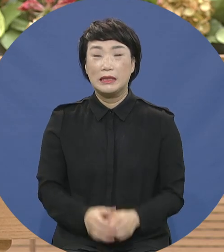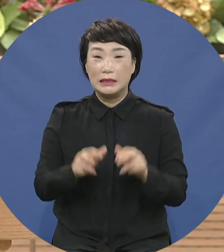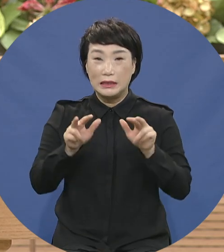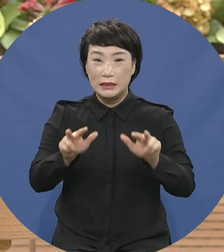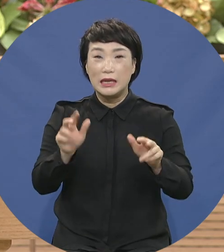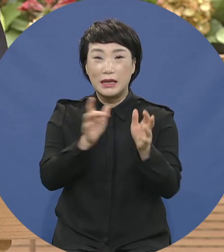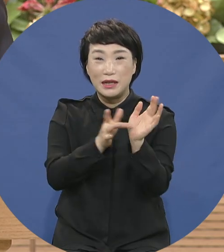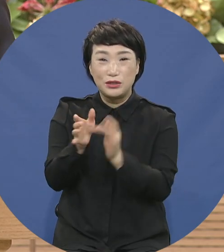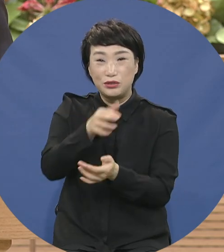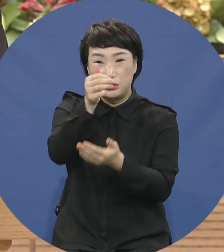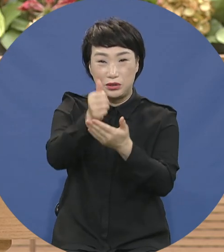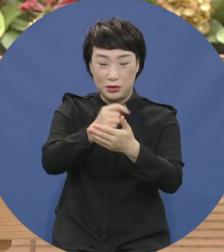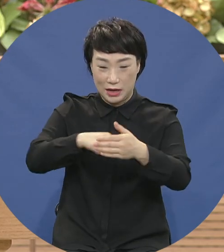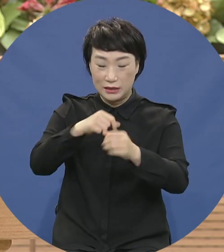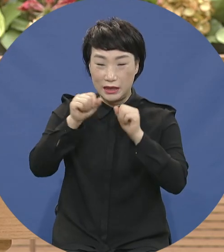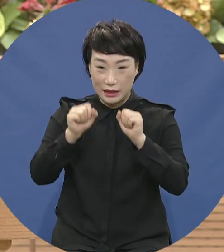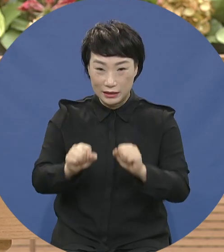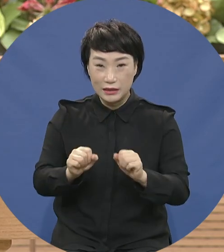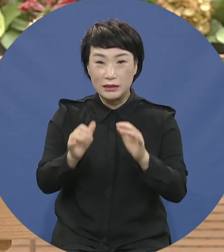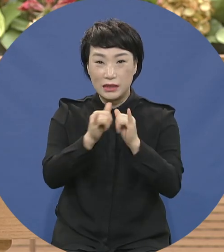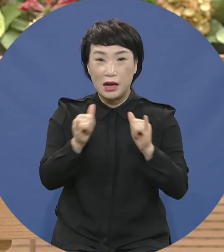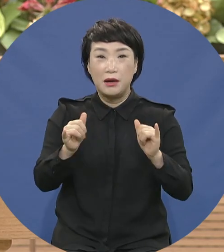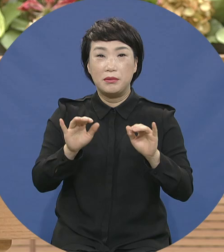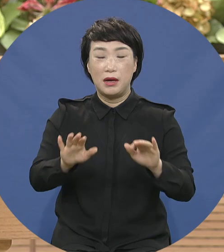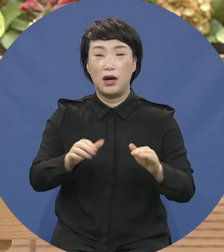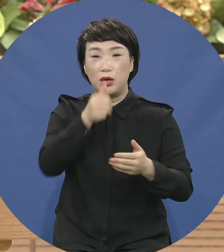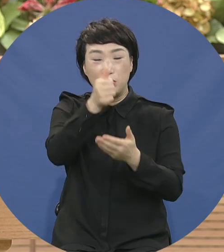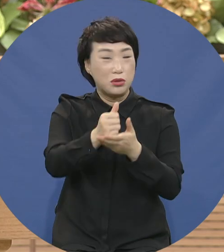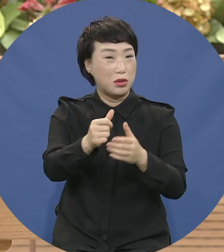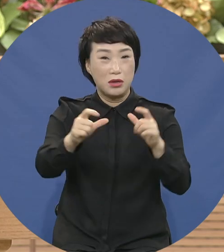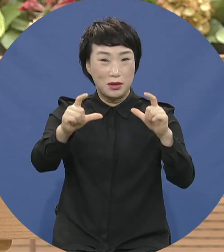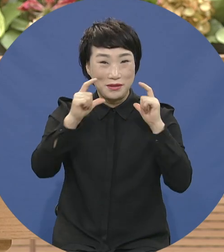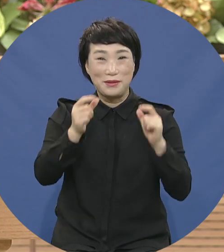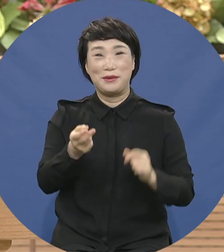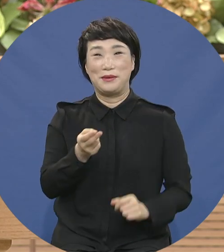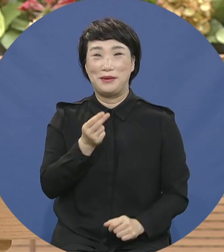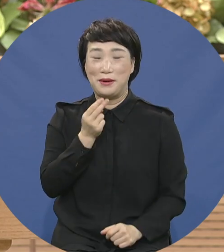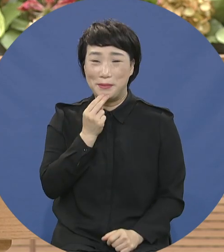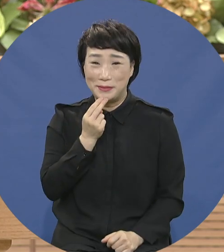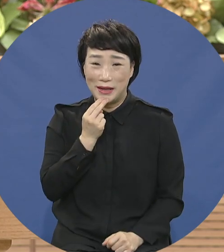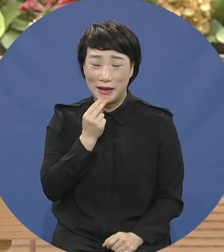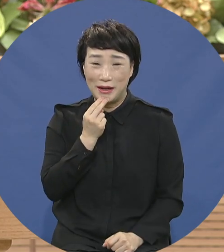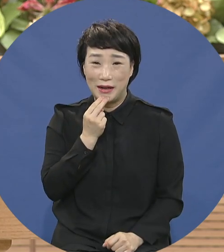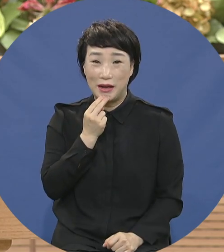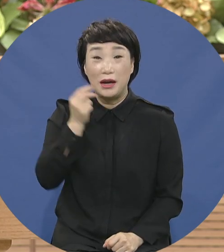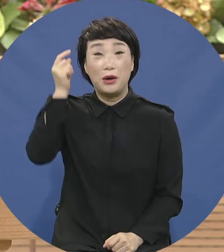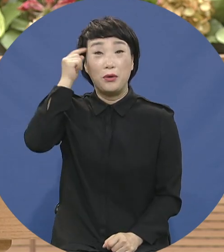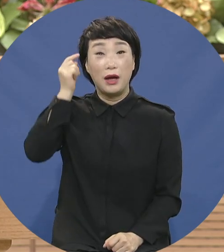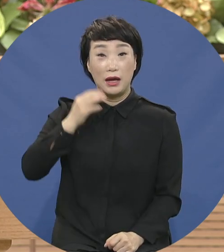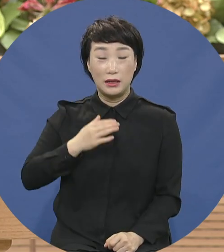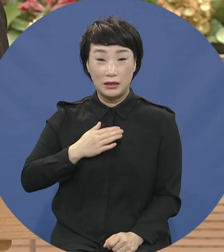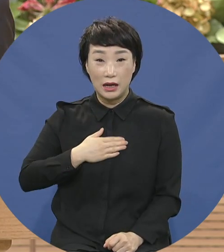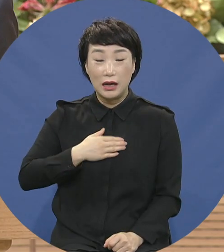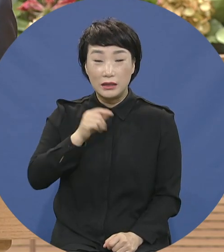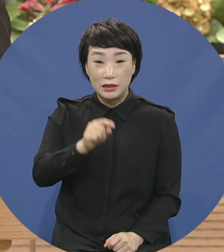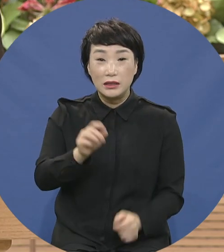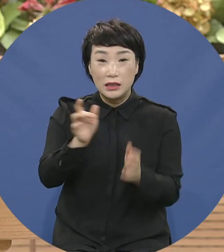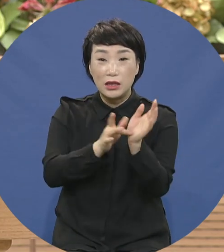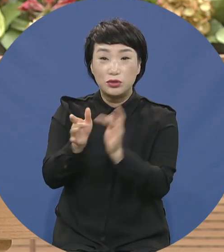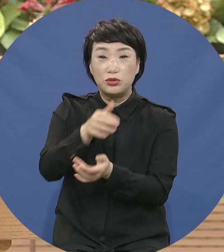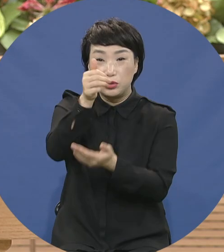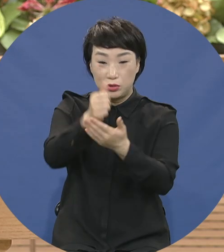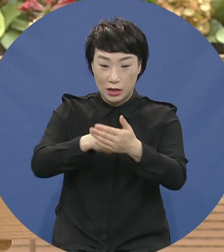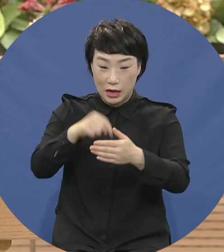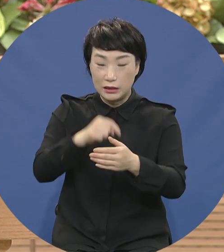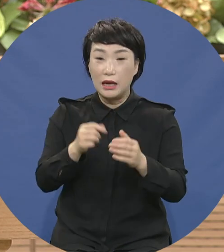이제 그리스도 예수 안에 있는 자에게는 결코 정죄함이 없나니 이는 그리스도 예수